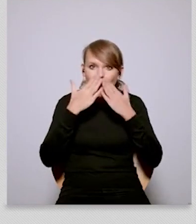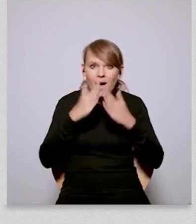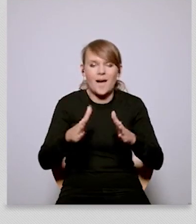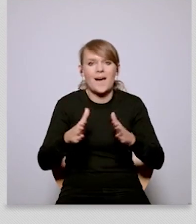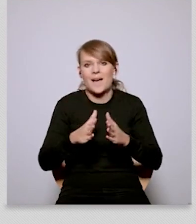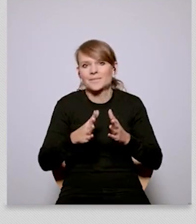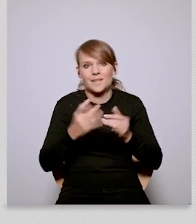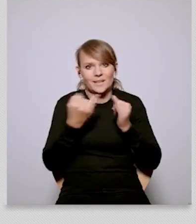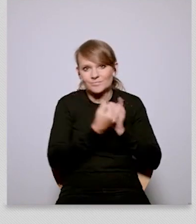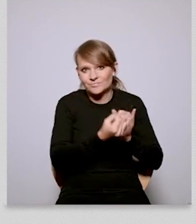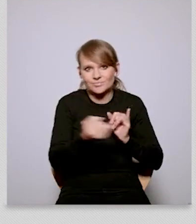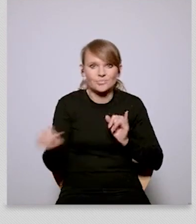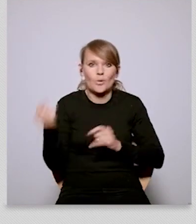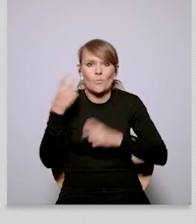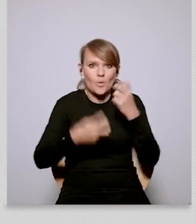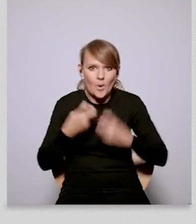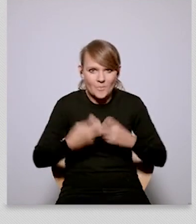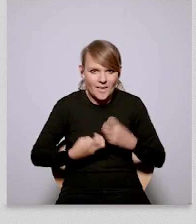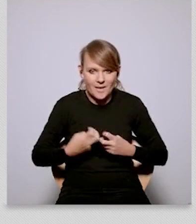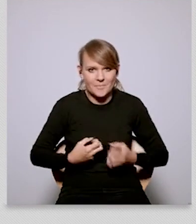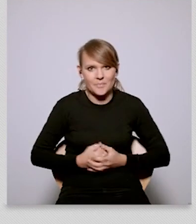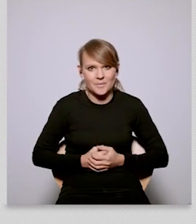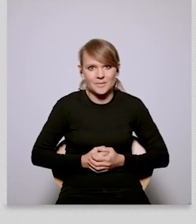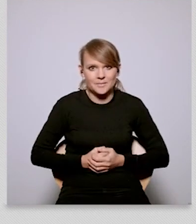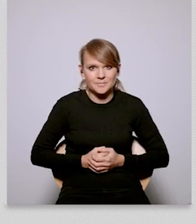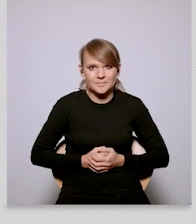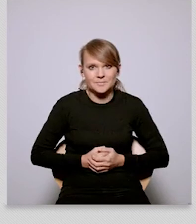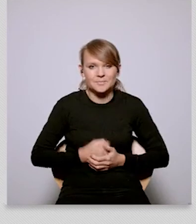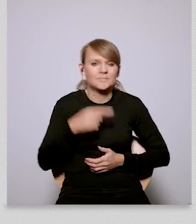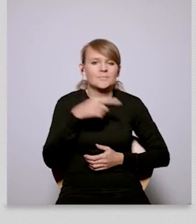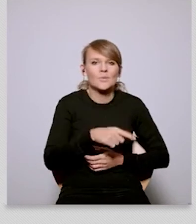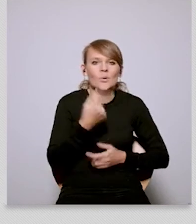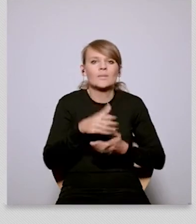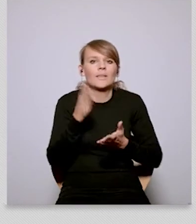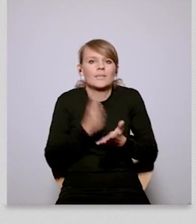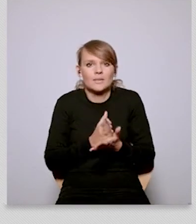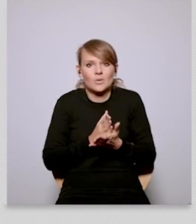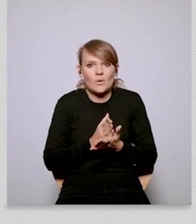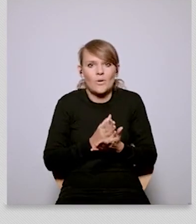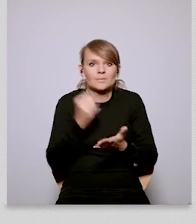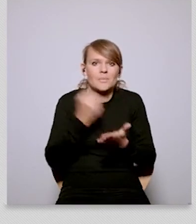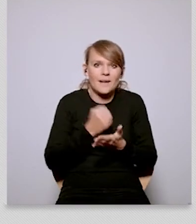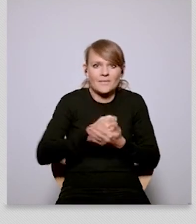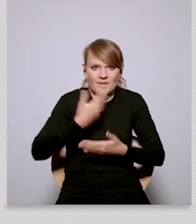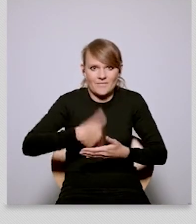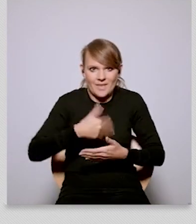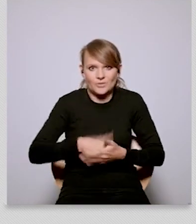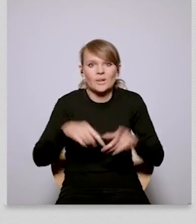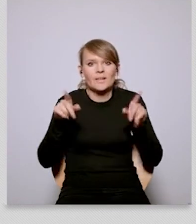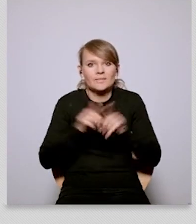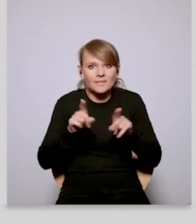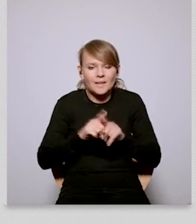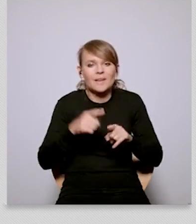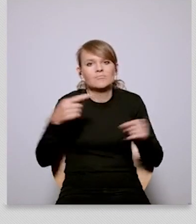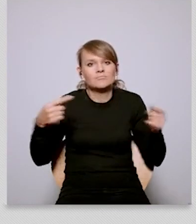problemów z którymi mamy do czynienia które nie dotyczą wyłącznie spraw wewnętrznych dotyczą również poziomu